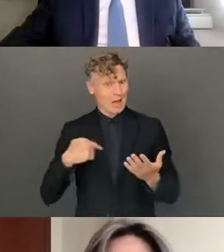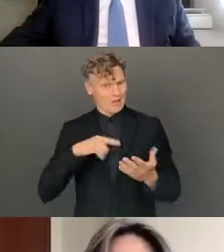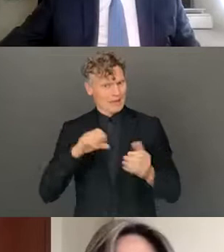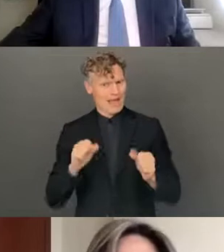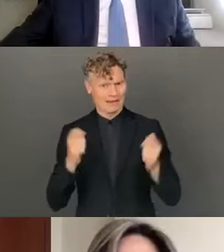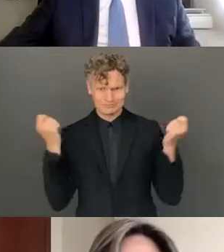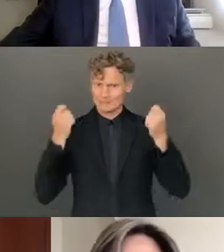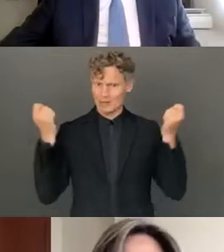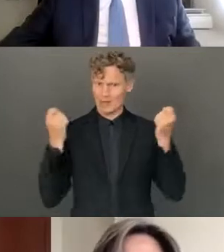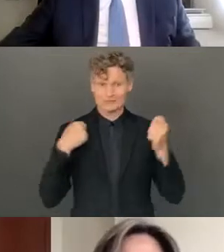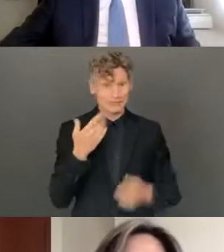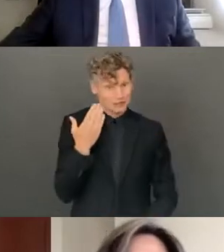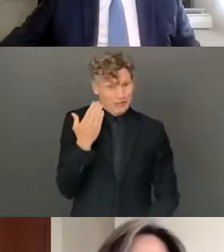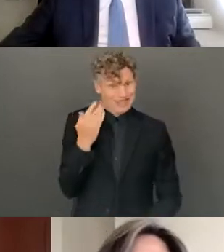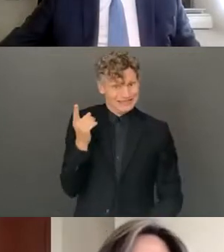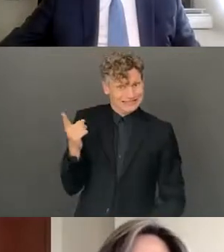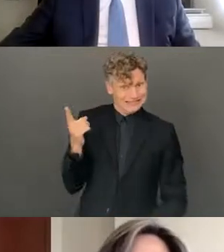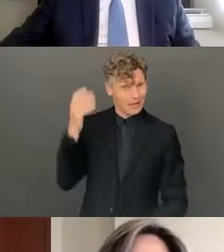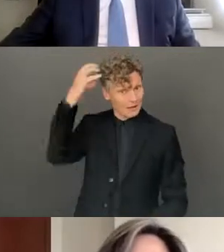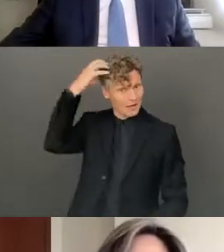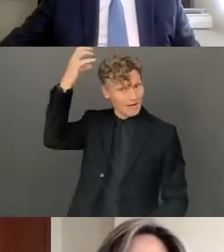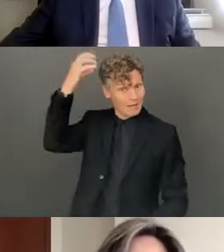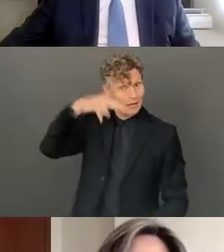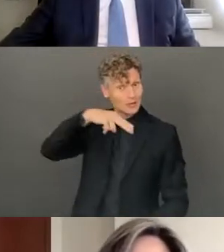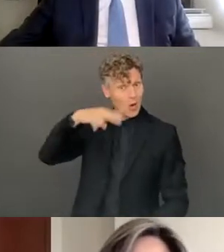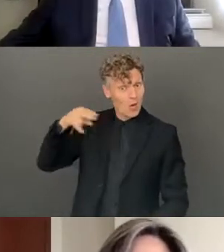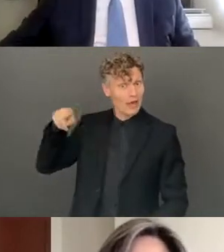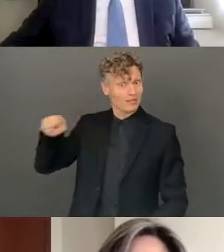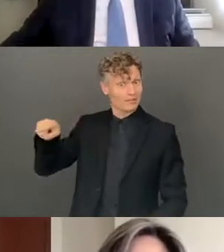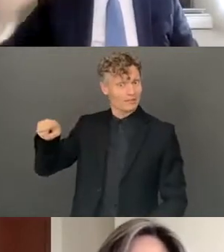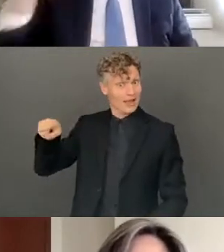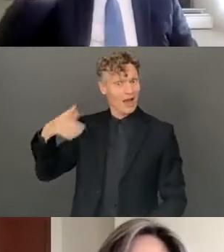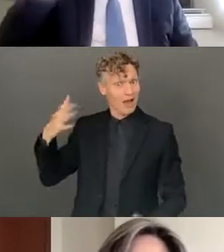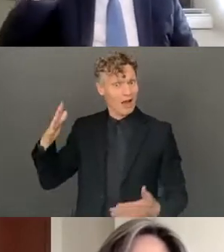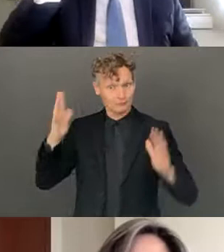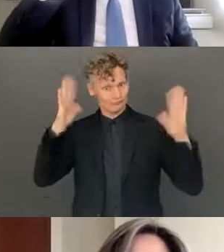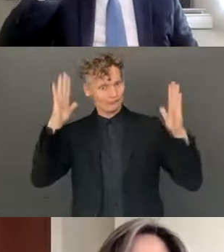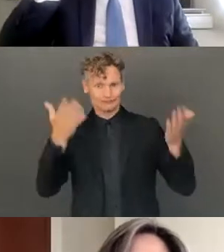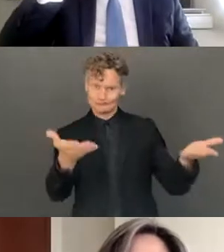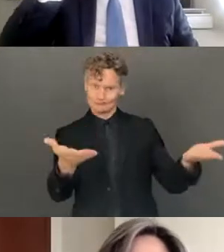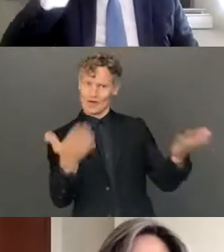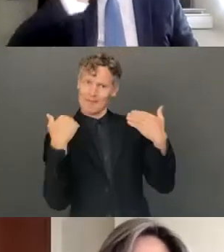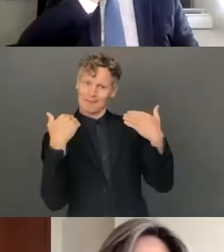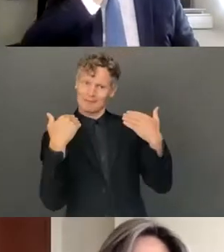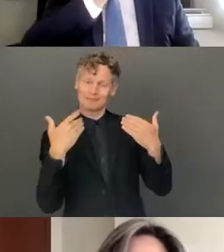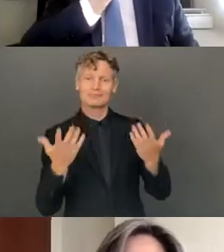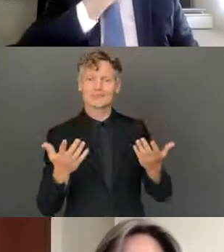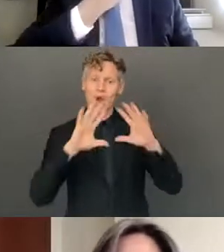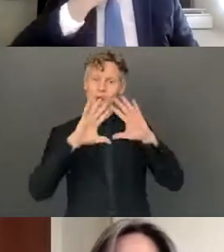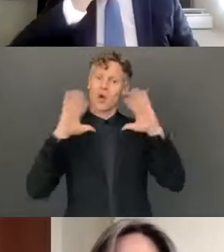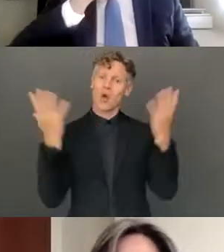venons d'entendre du gouvernement de Norvège les plans d'accueillir un sommet global au mois de